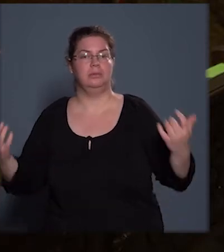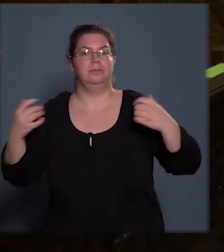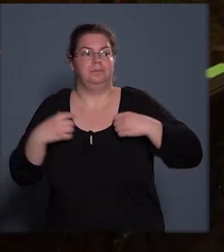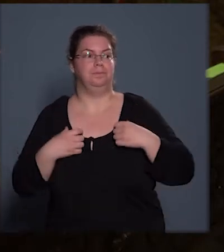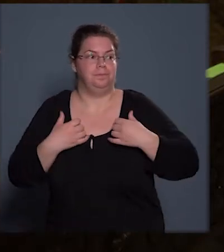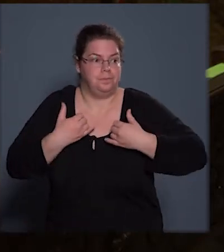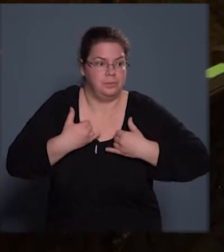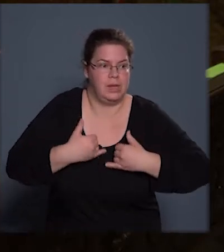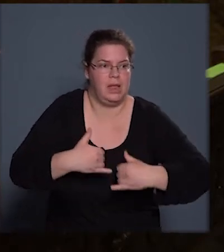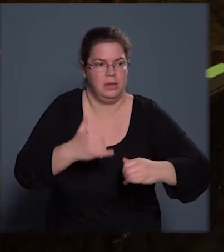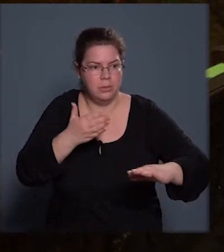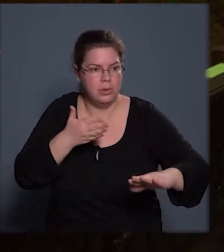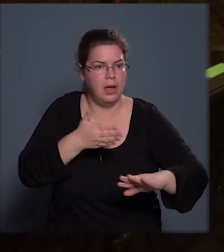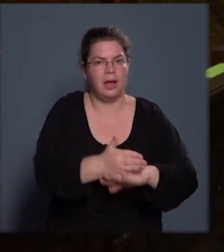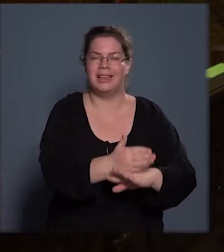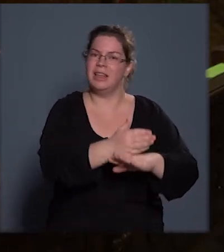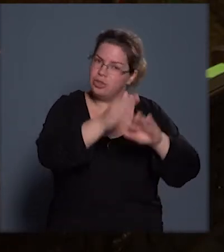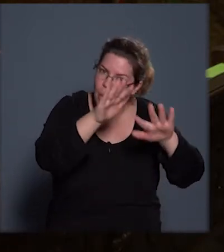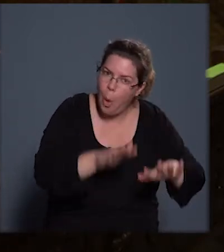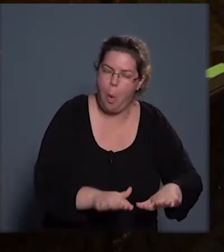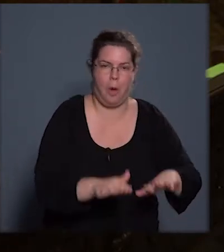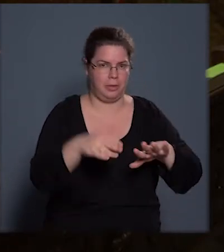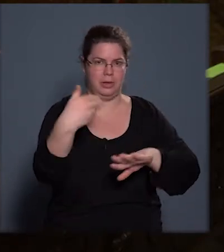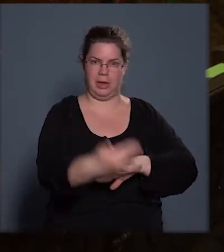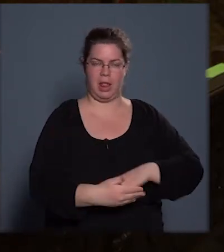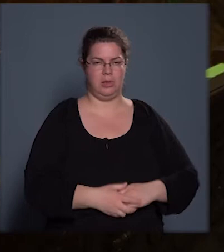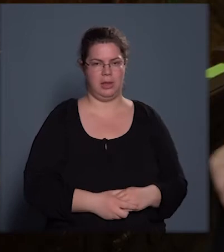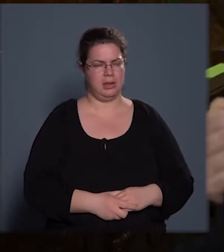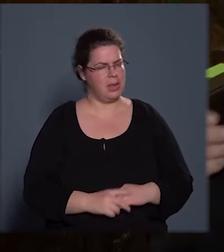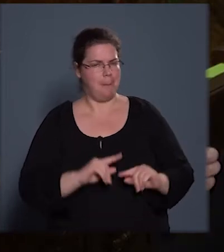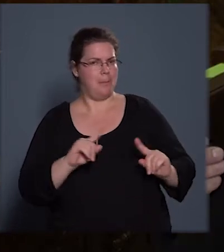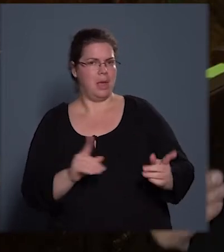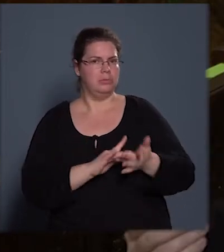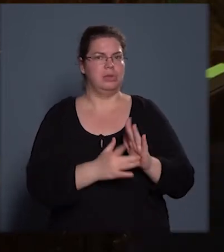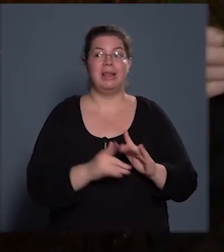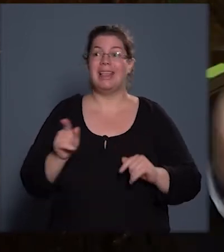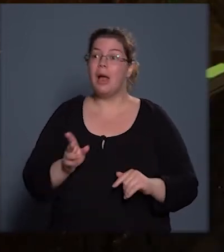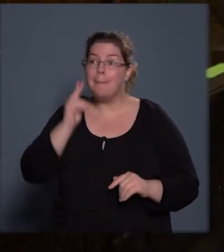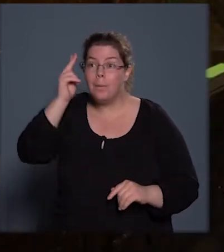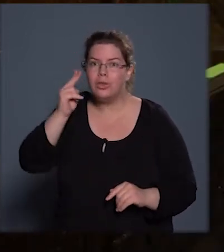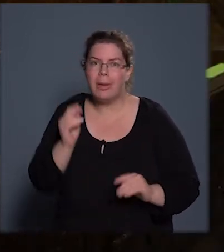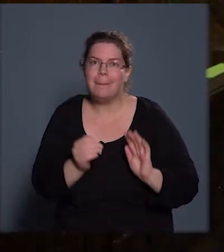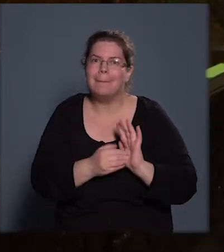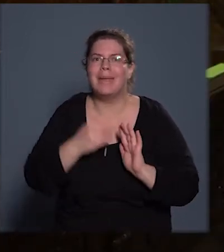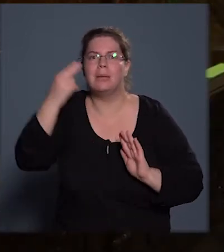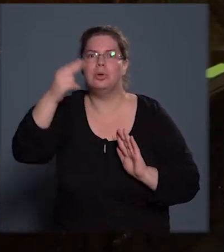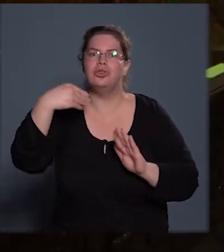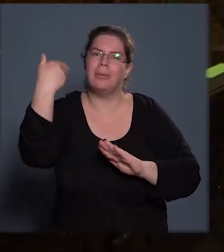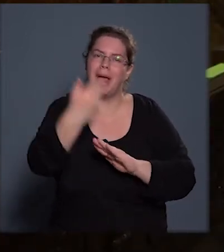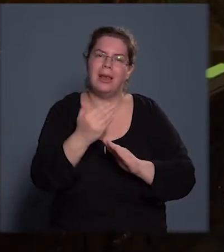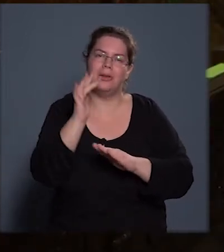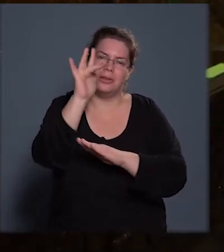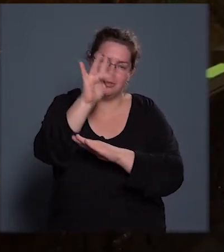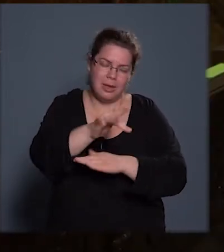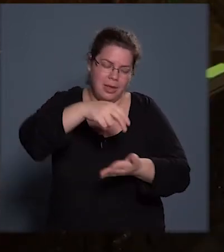előtte hódoltak. Tehát nem mást jelenít meg ez, hogy ezek a bölcsek egy még bölcsebb előtt hajtottak